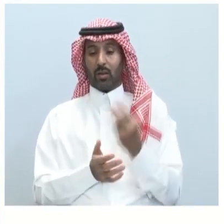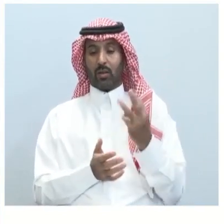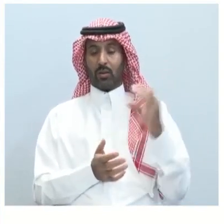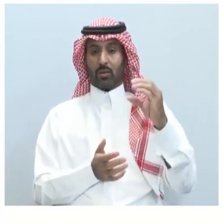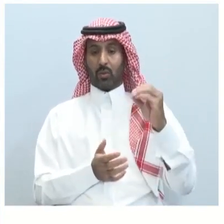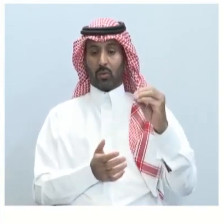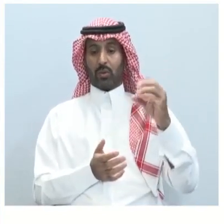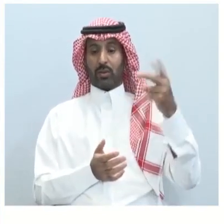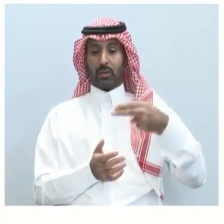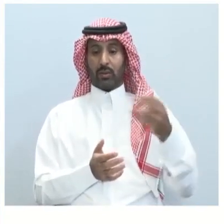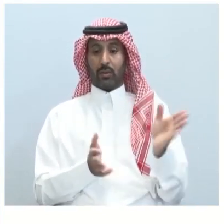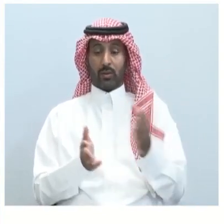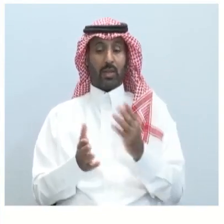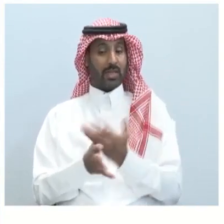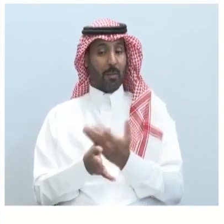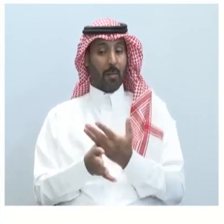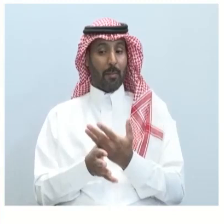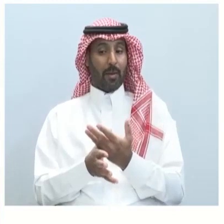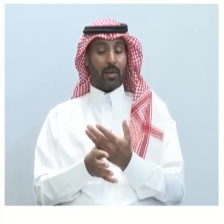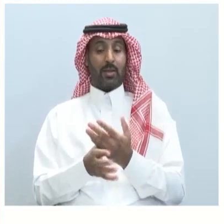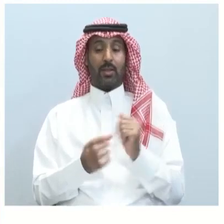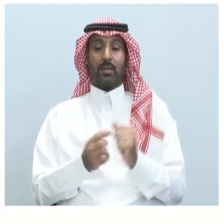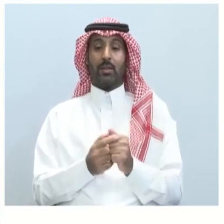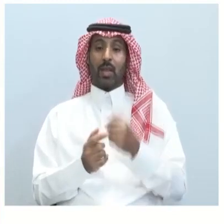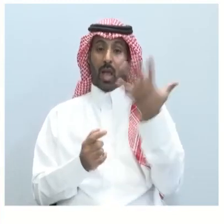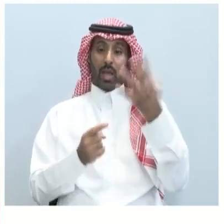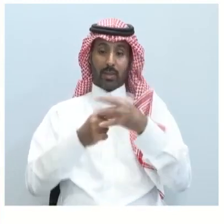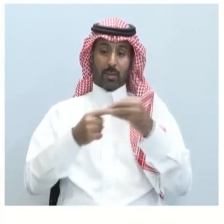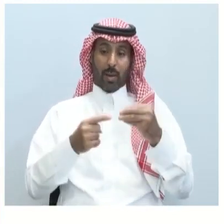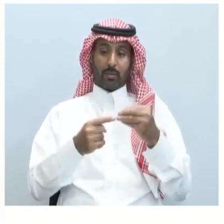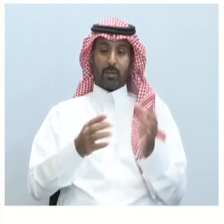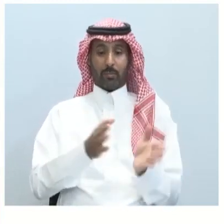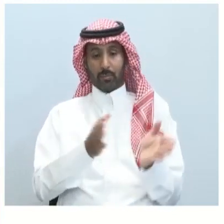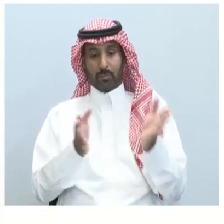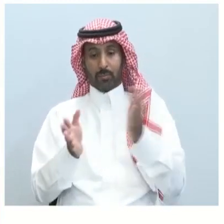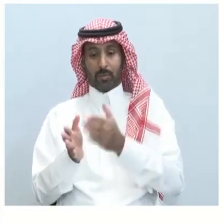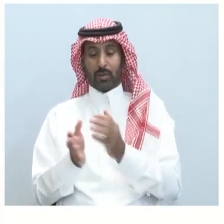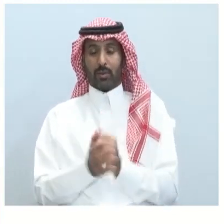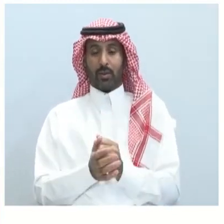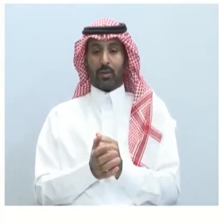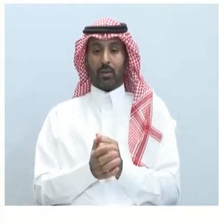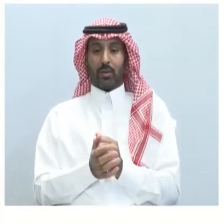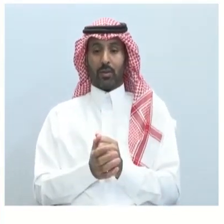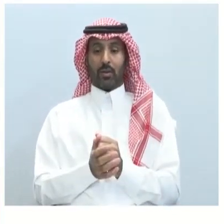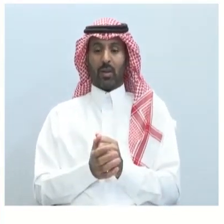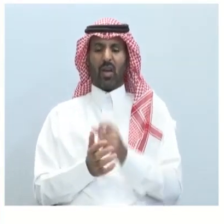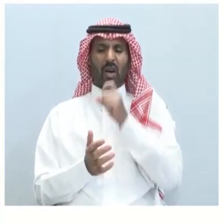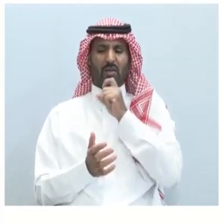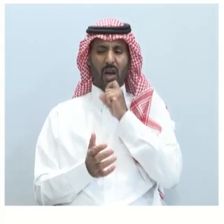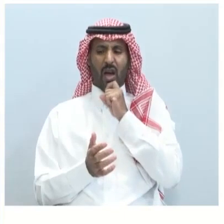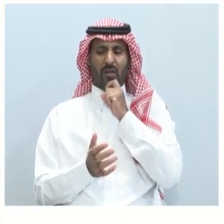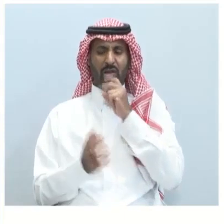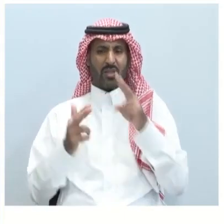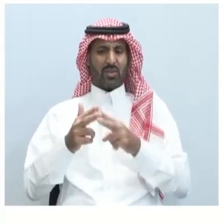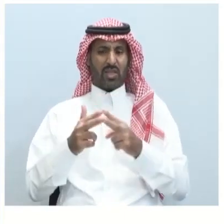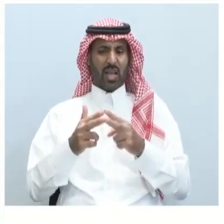سي او اتش ليش لانه اس سالب خمسه وبالتالي اخر شيء اللي هو اضعف في التوصيل